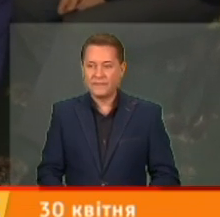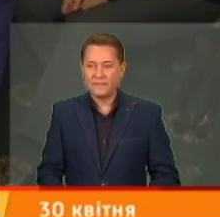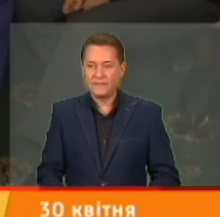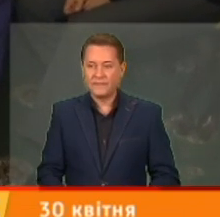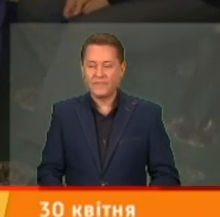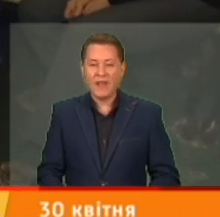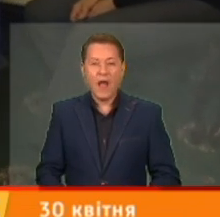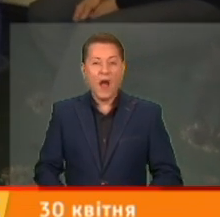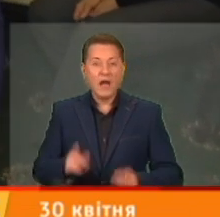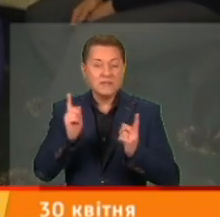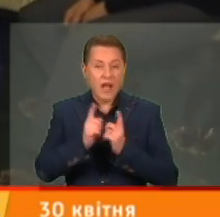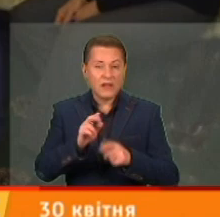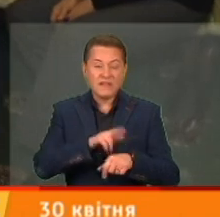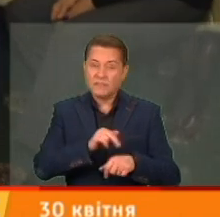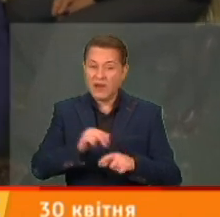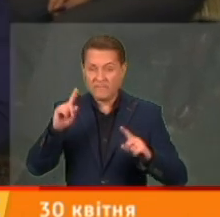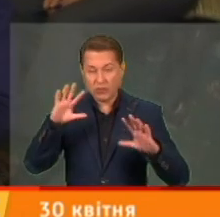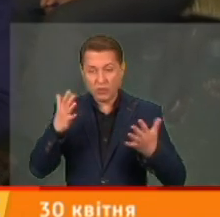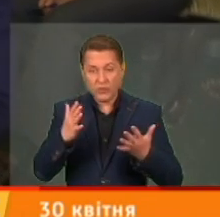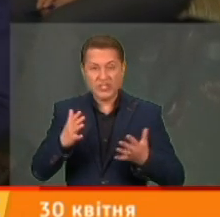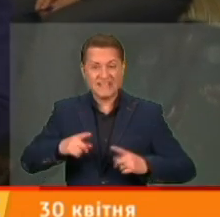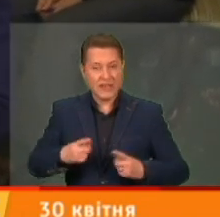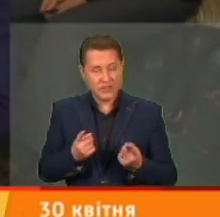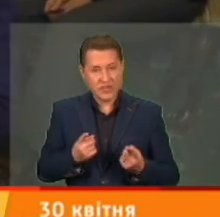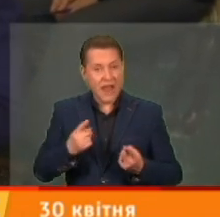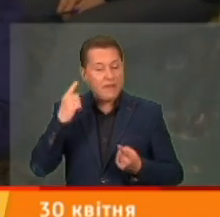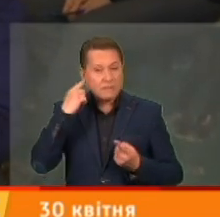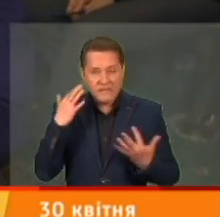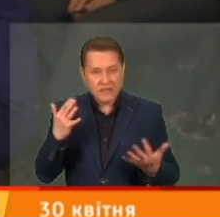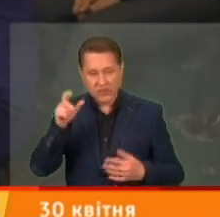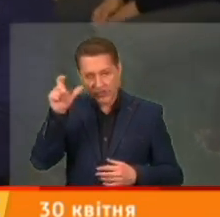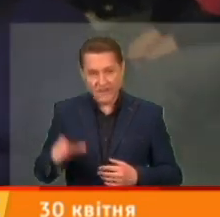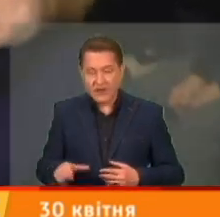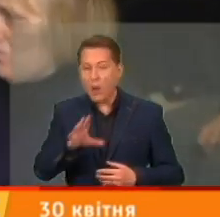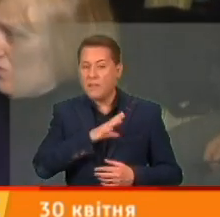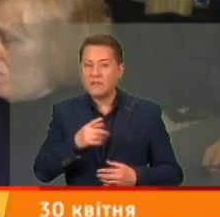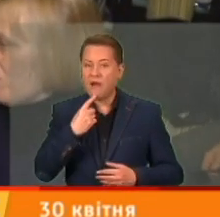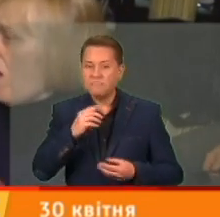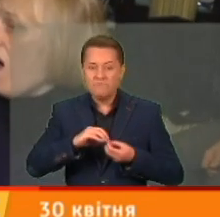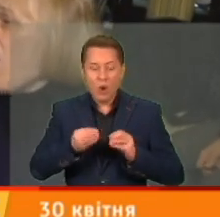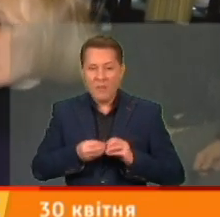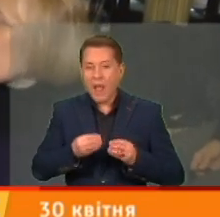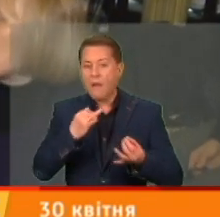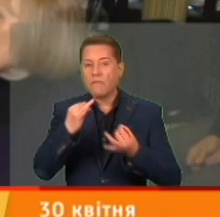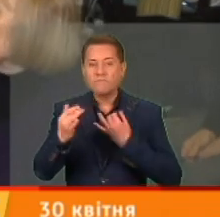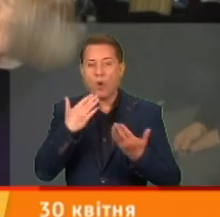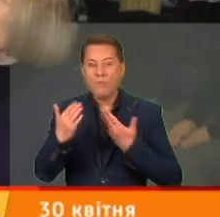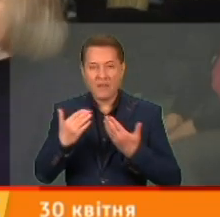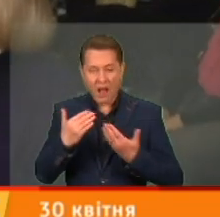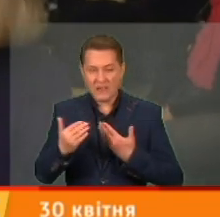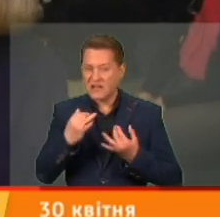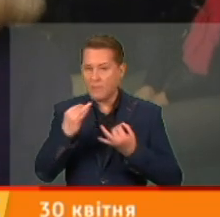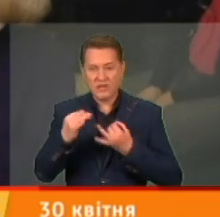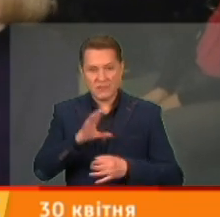Сталкивалась с полицией в случае задержания неслышащего человека. И была проблема коммуникации, общаться